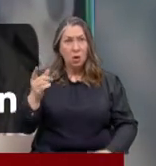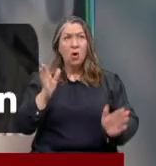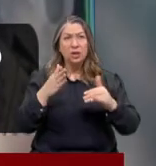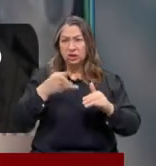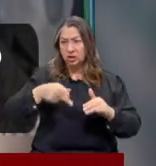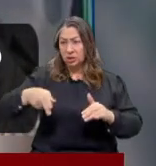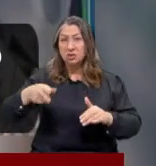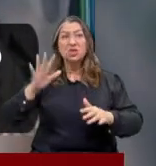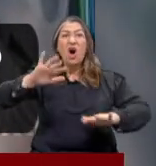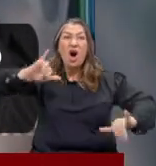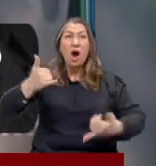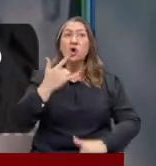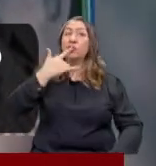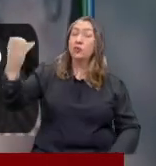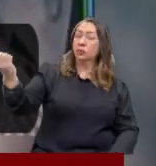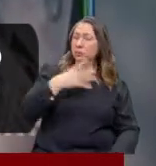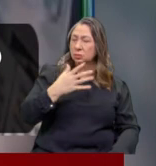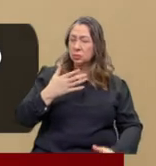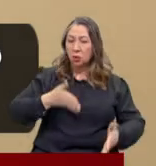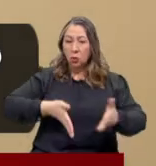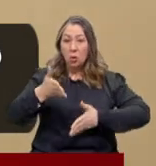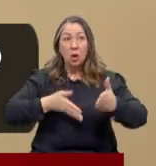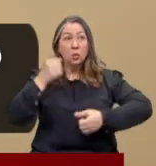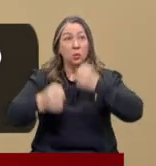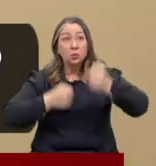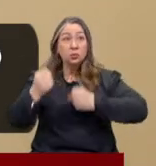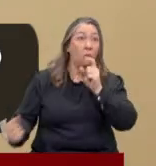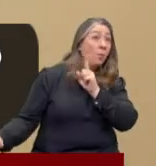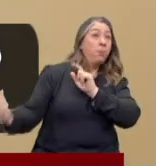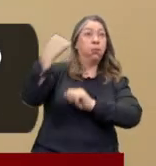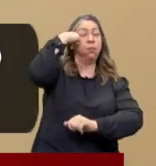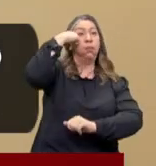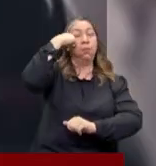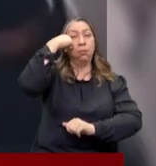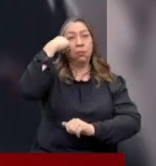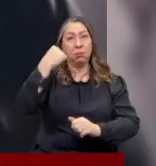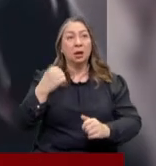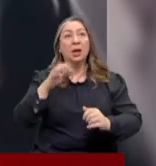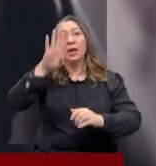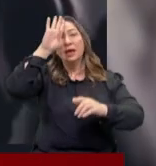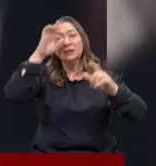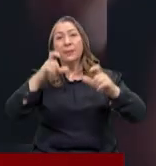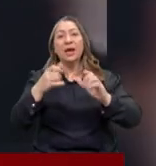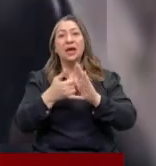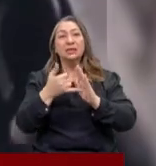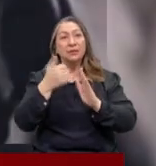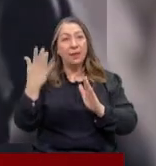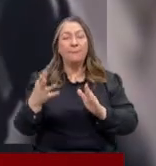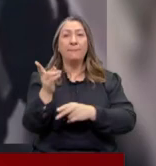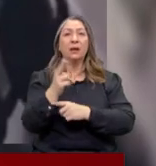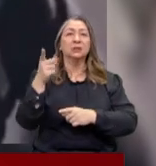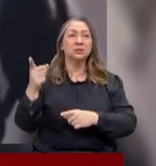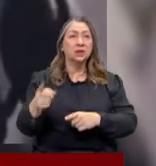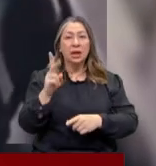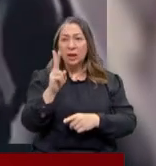Odadan çıkarken daha ağır küfürler etti. Koridordan koşarak gelip bana saldırdı. Yumrukla saldırdı. İstanbul, Gaziantep ve